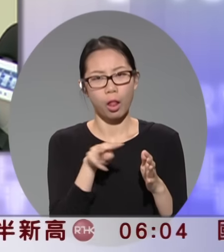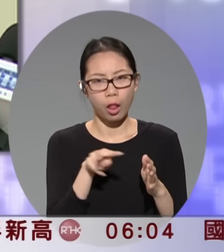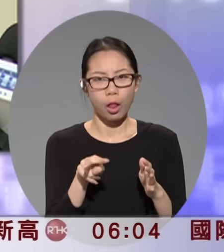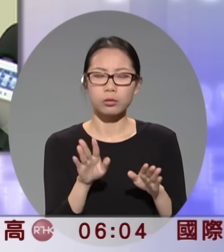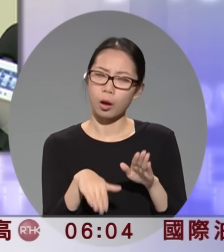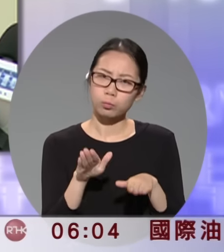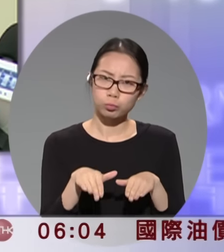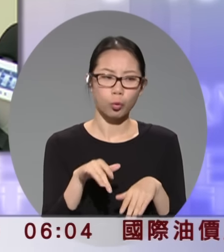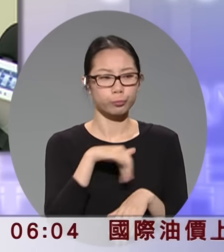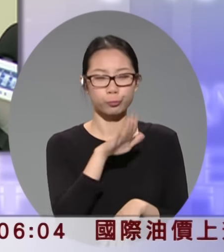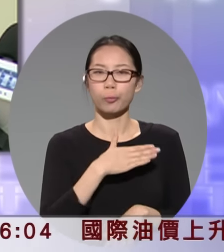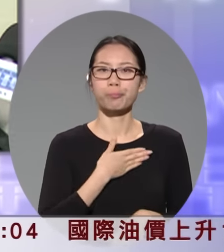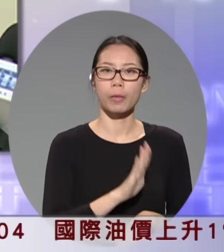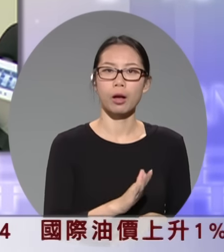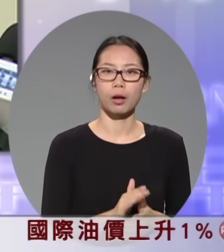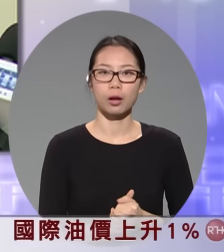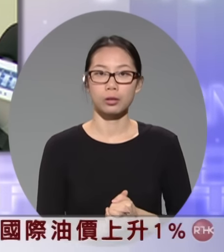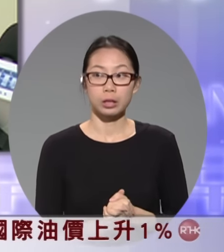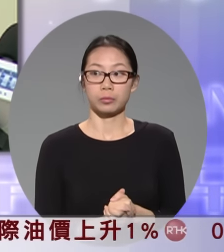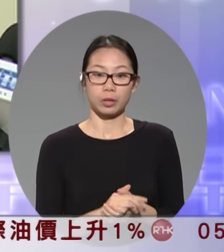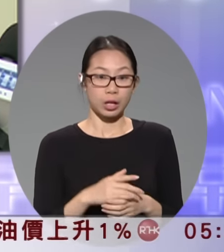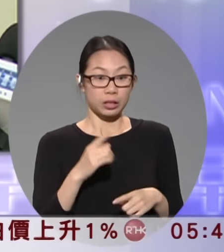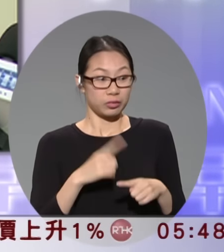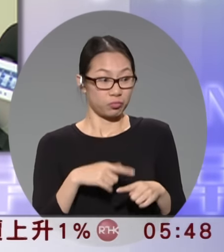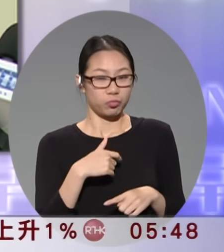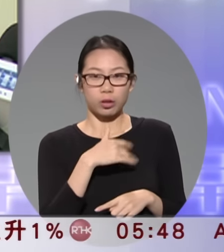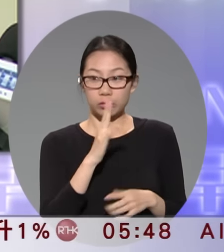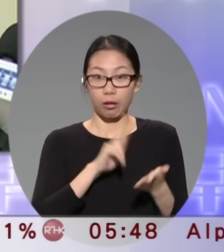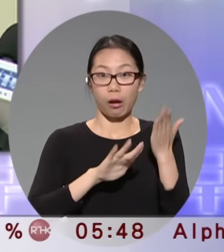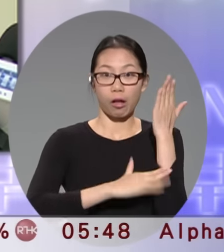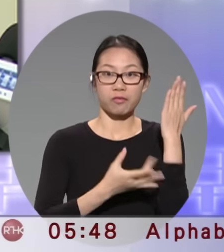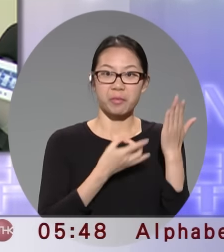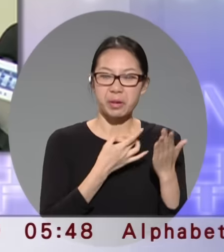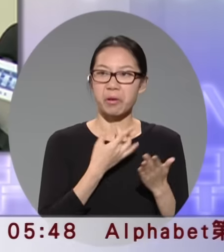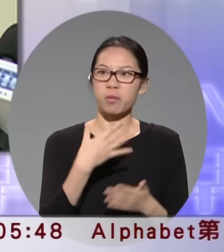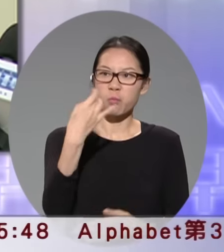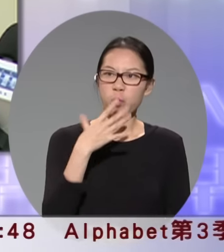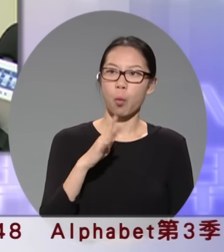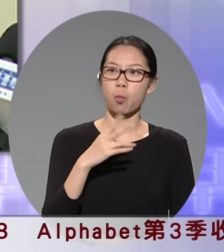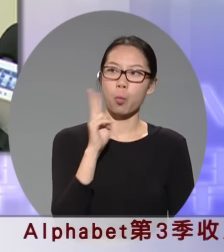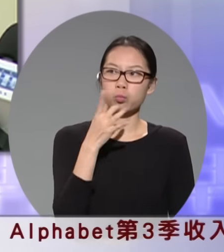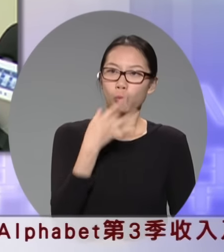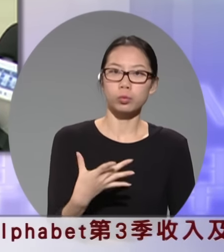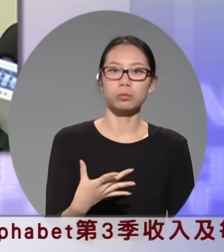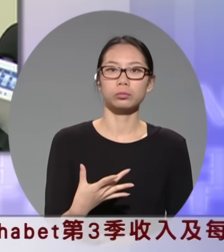在個個未立法，說最憎是講到我聽我都憎，你不要